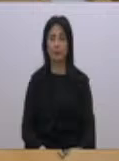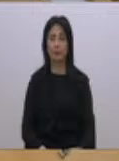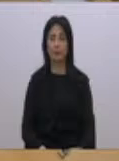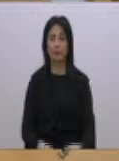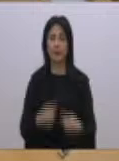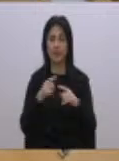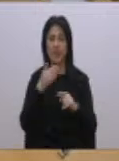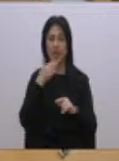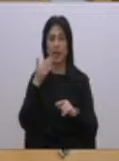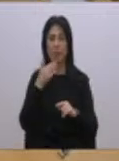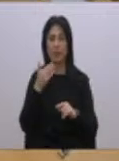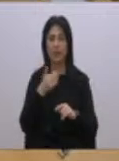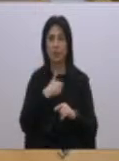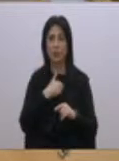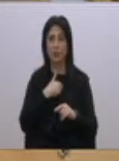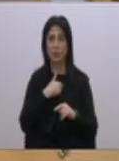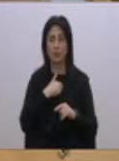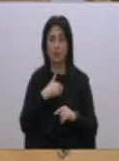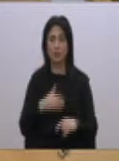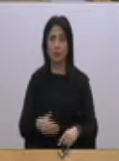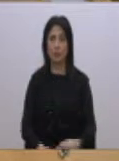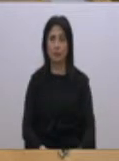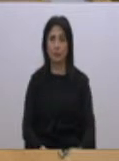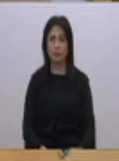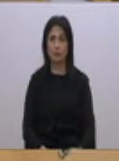Სხვა გამოსვლები თუ არის მსურველი?